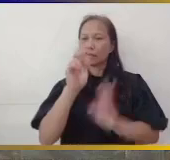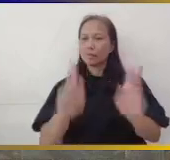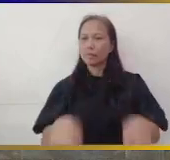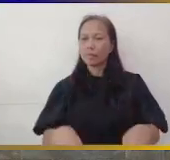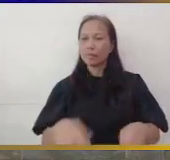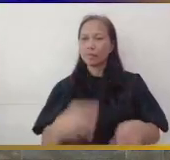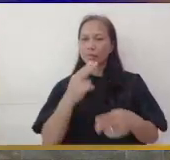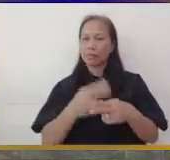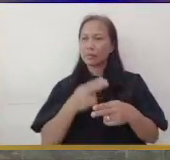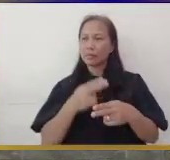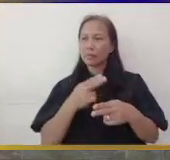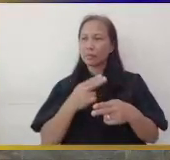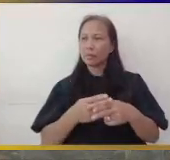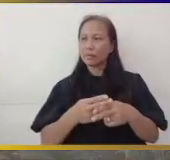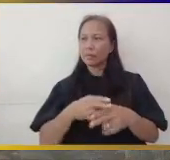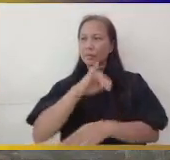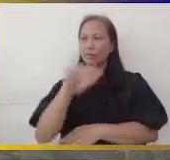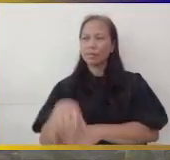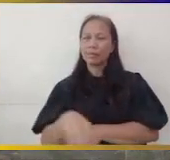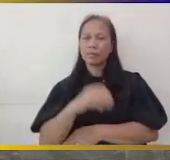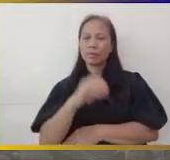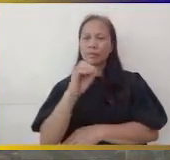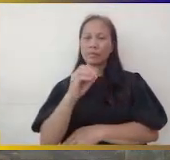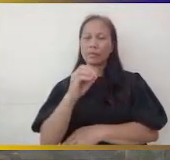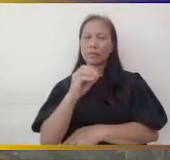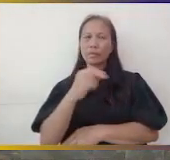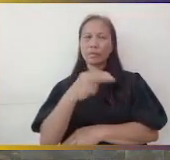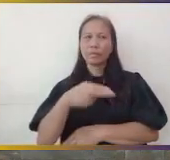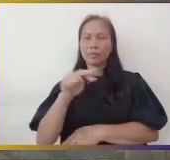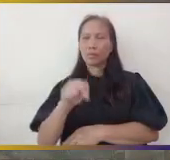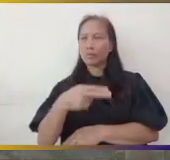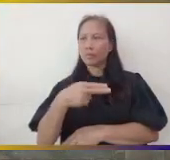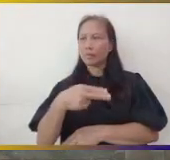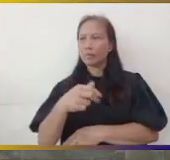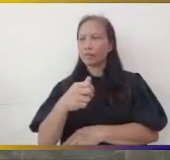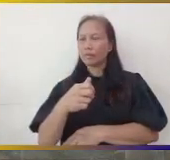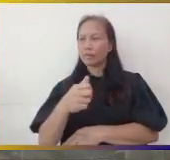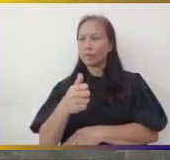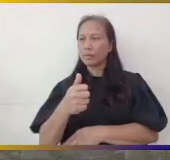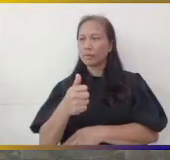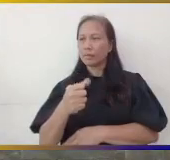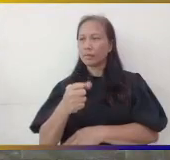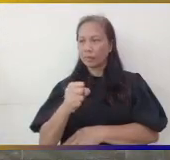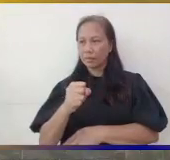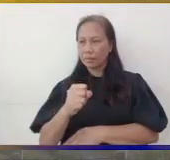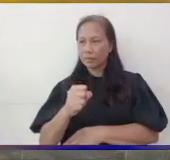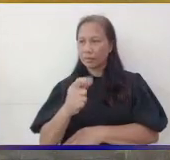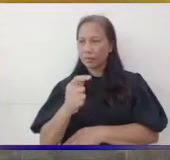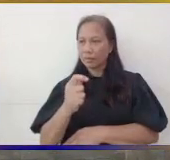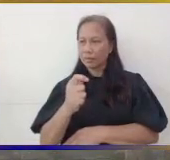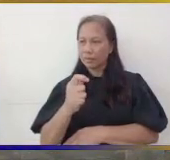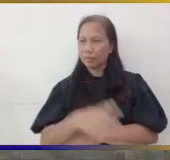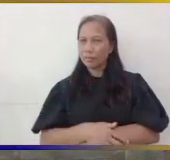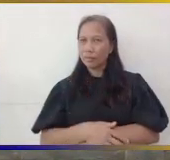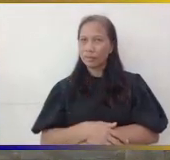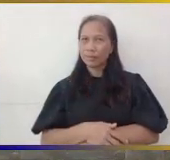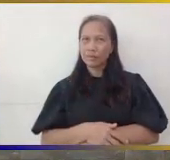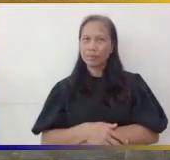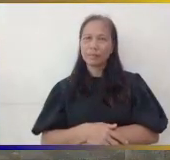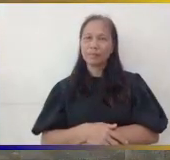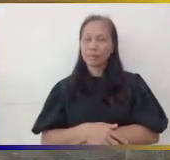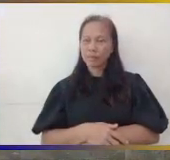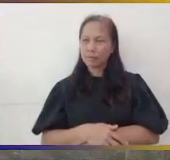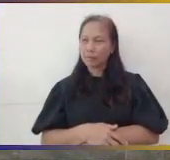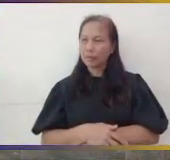nangangalang John hus Okay nagiging pamilyar na po yan sa inyo na nangyari po ang pangalan ay si John